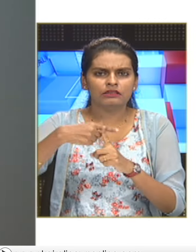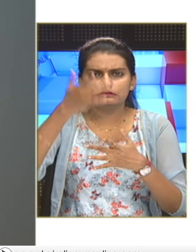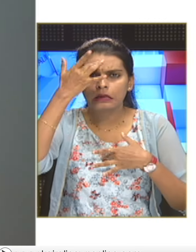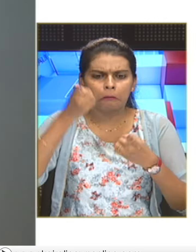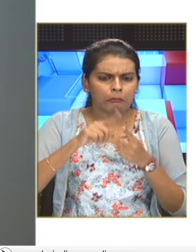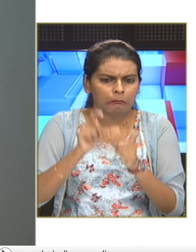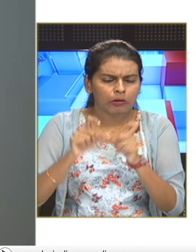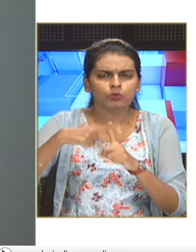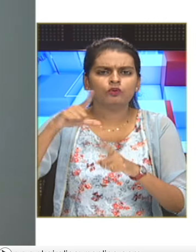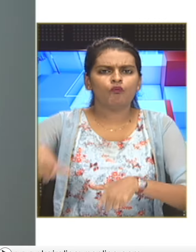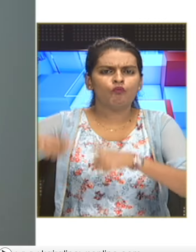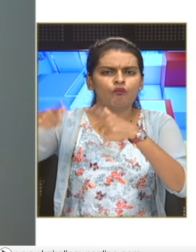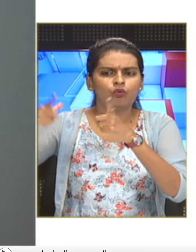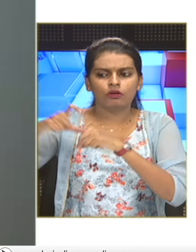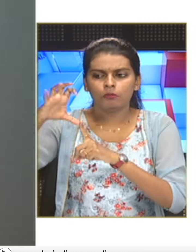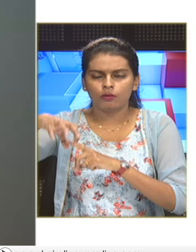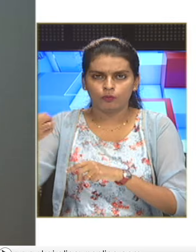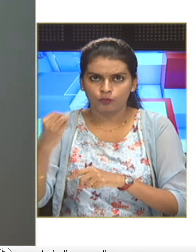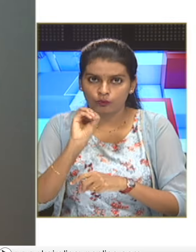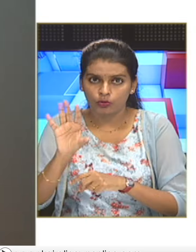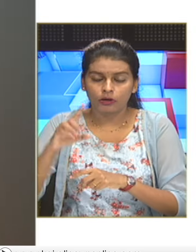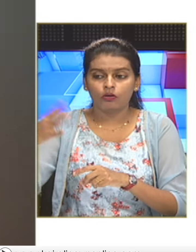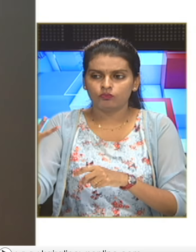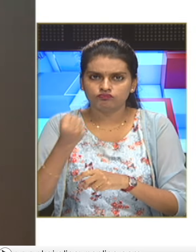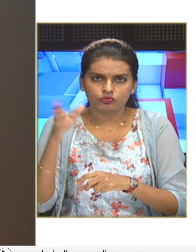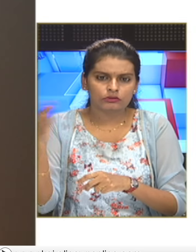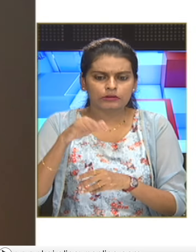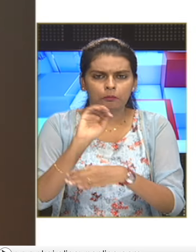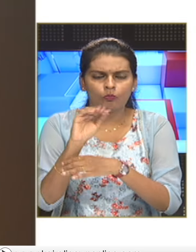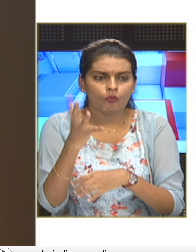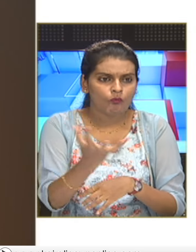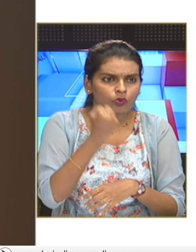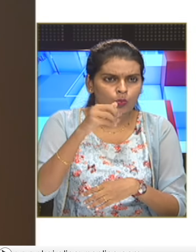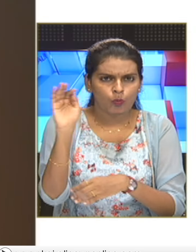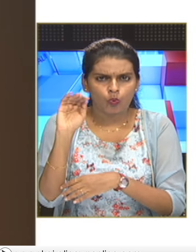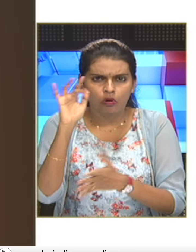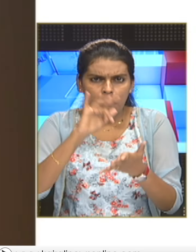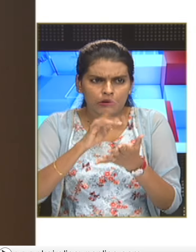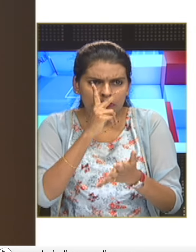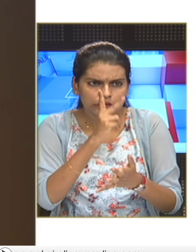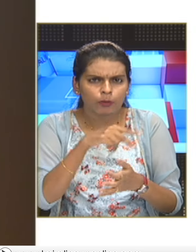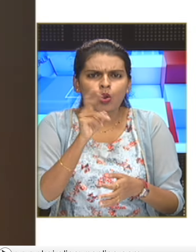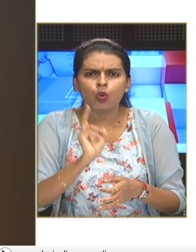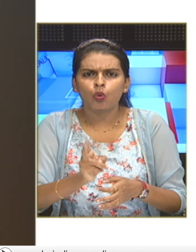വനംവകുപ്പ് ഉദ്യോഗസ്ഥരെ വിവരമറിയിച്ചു. വനംവകുപ്പ് ഉദ്യോഗസ്ഥരെത്തി പാമ്പിനെ പിടികൂടി. മൂർഖൻ പാമ്പിനെ കണ്ട സ്ഥലത്താണ്